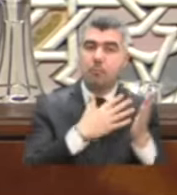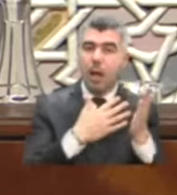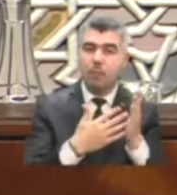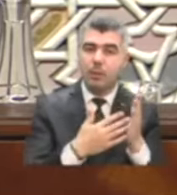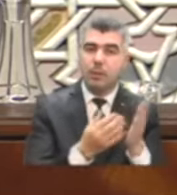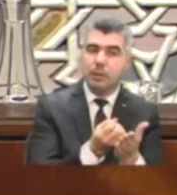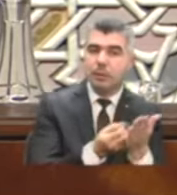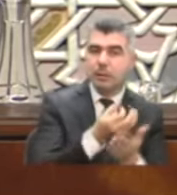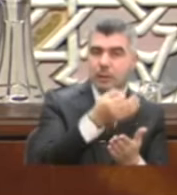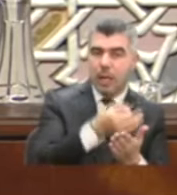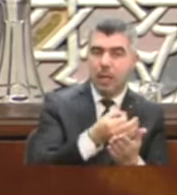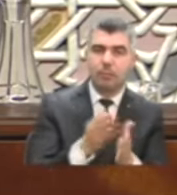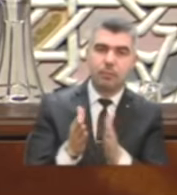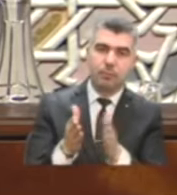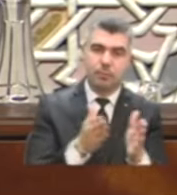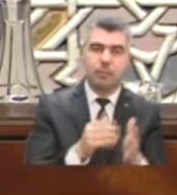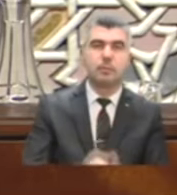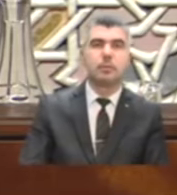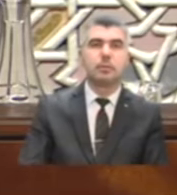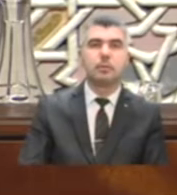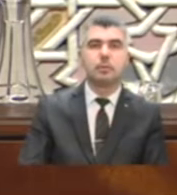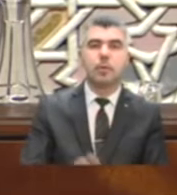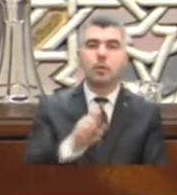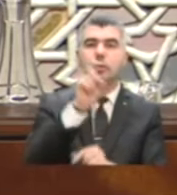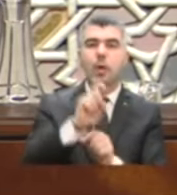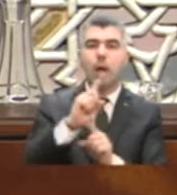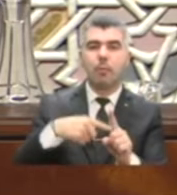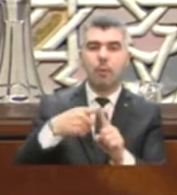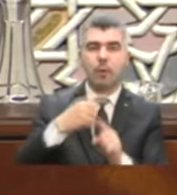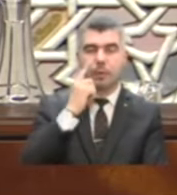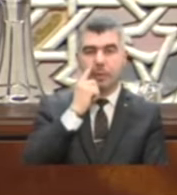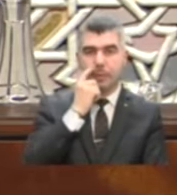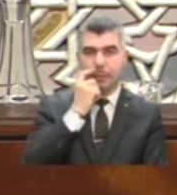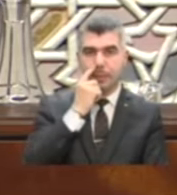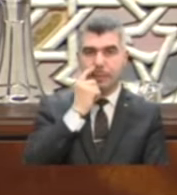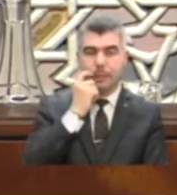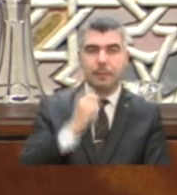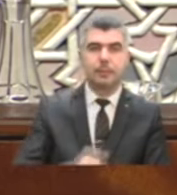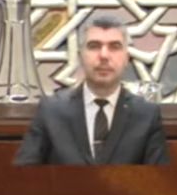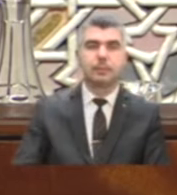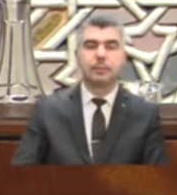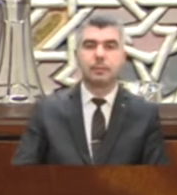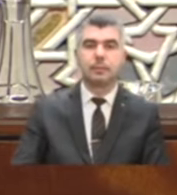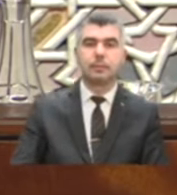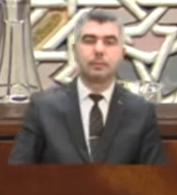سيدة النائبة. هل هناك تعقيبات إضافية في الموضوع؟